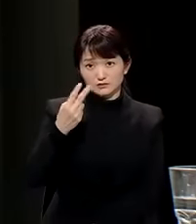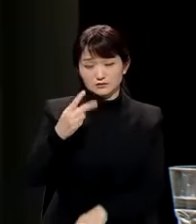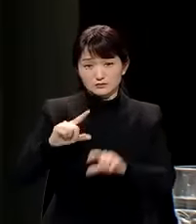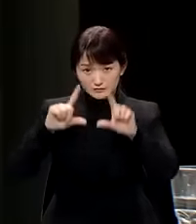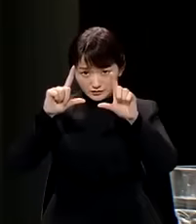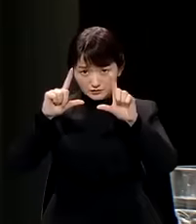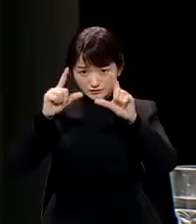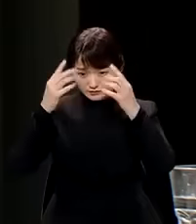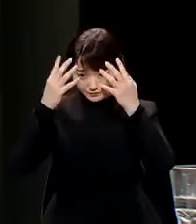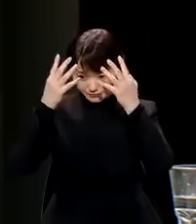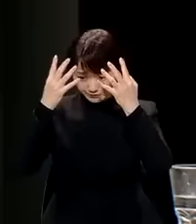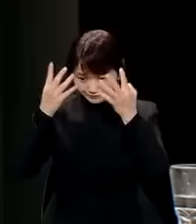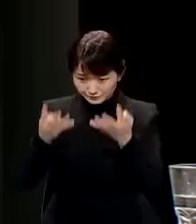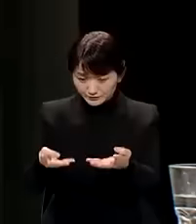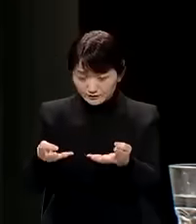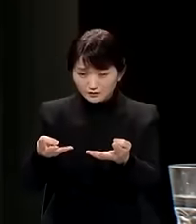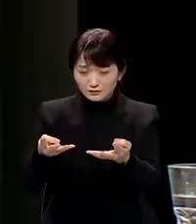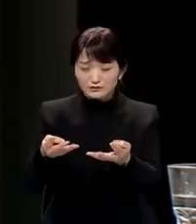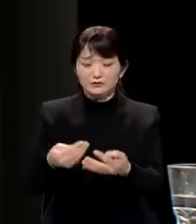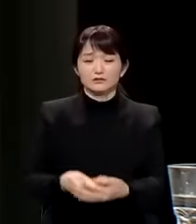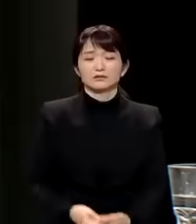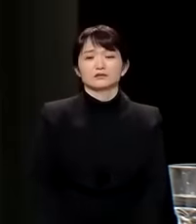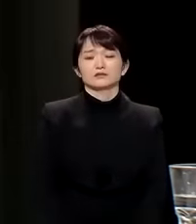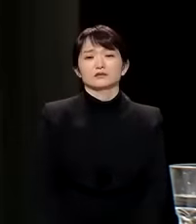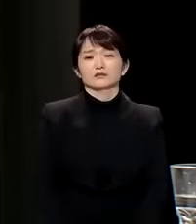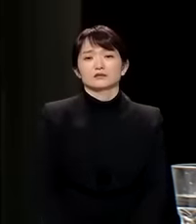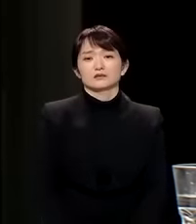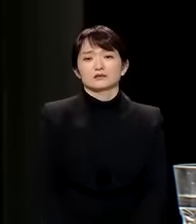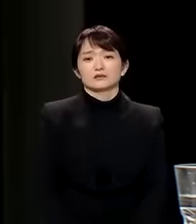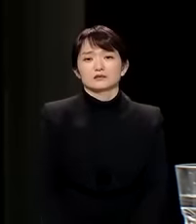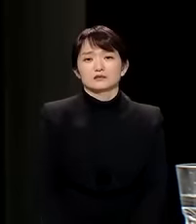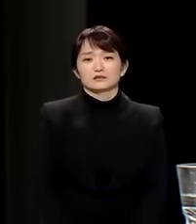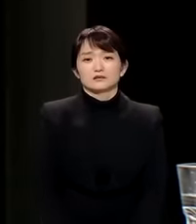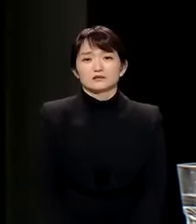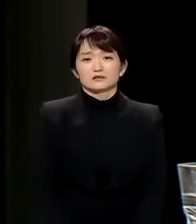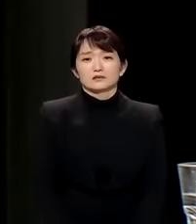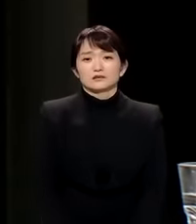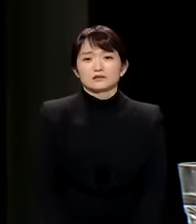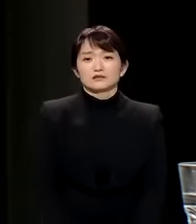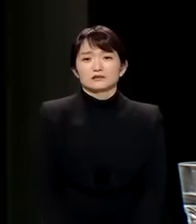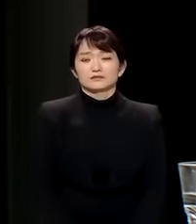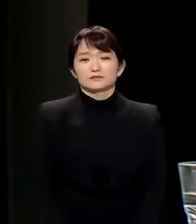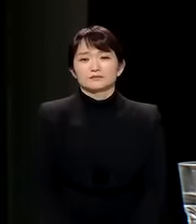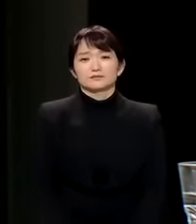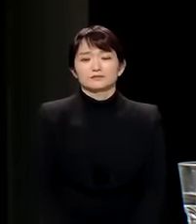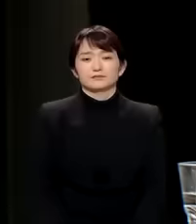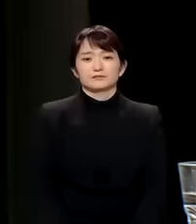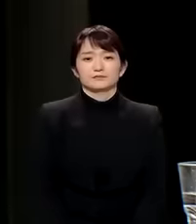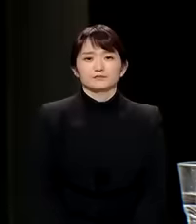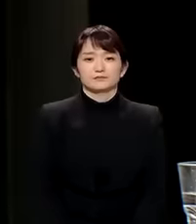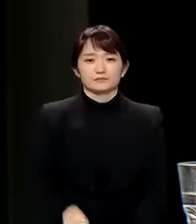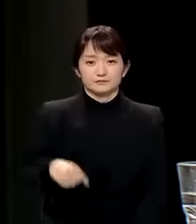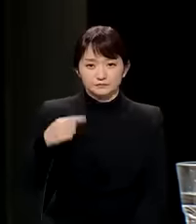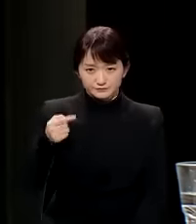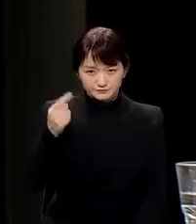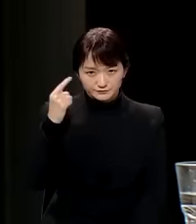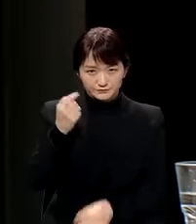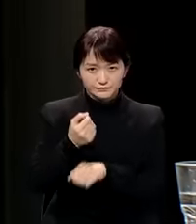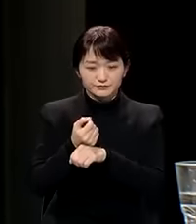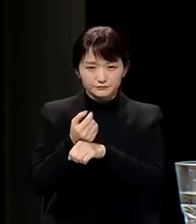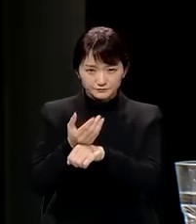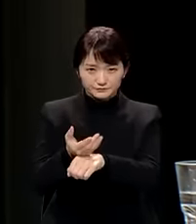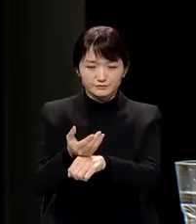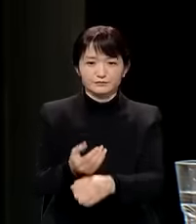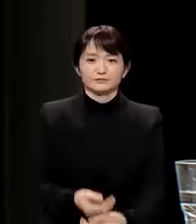2032년이면 우리 곁으로 다리 다시 돌아옵니다 사건 연구소 이렇게 정리하고요 글로벌